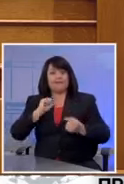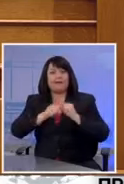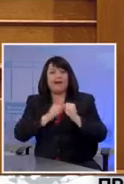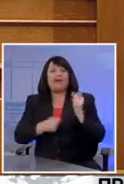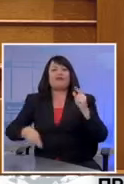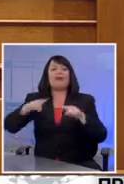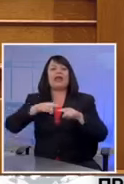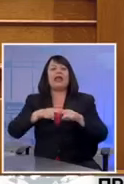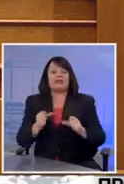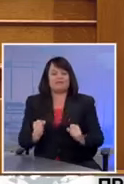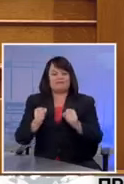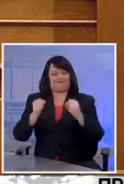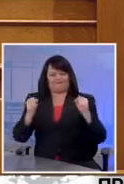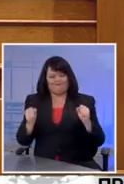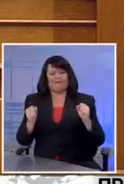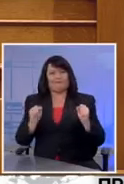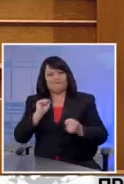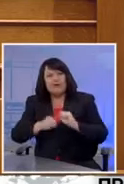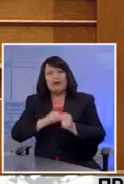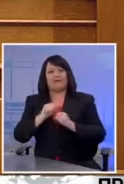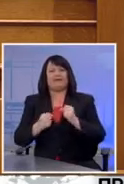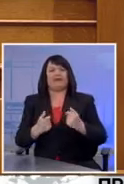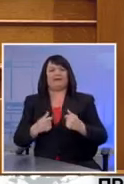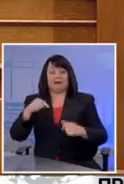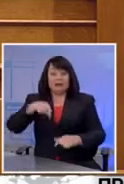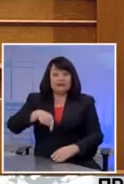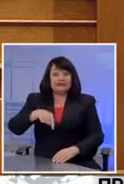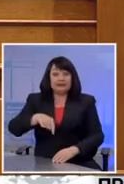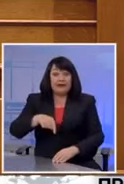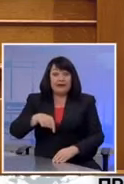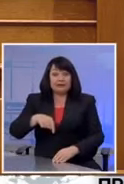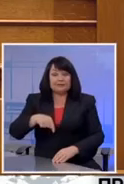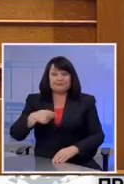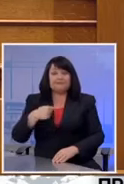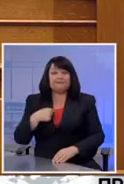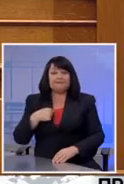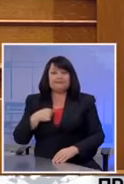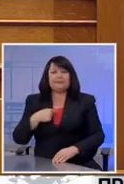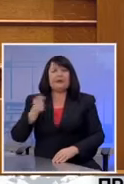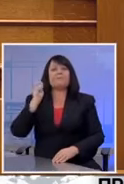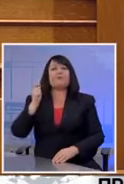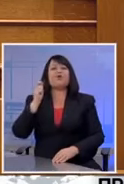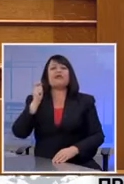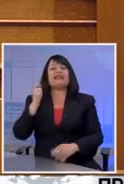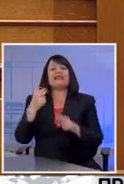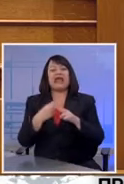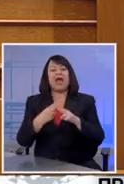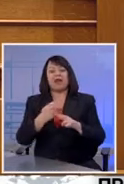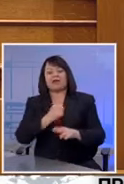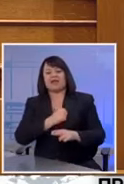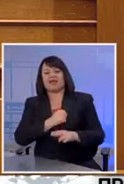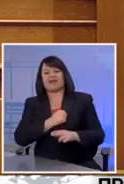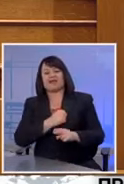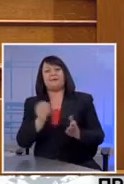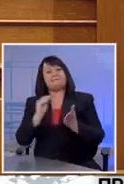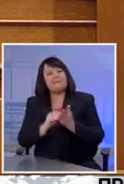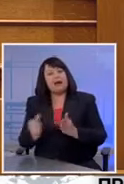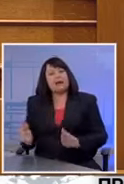Ελλάδα όρθια. Εγώ λοιπόν σήμερα κάνω μια πολιτική αρχών για να